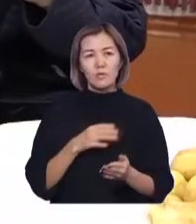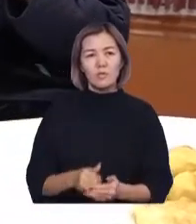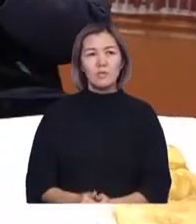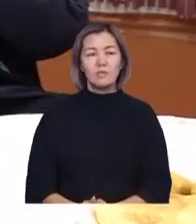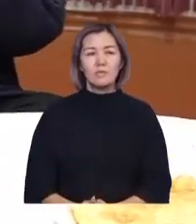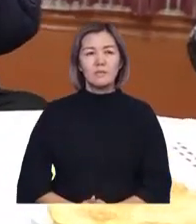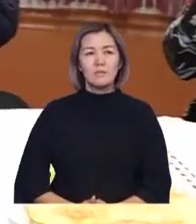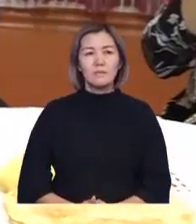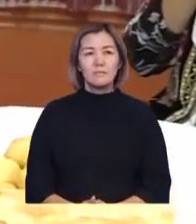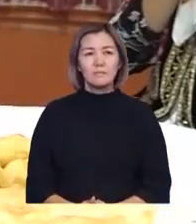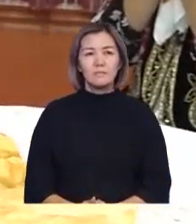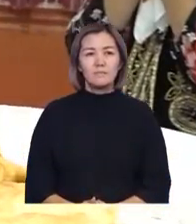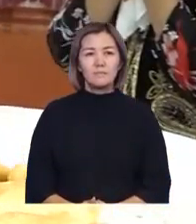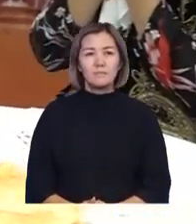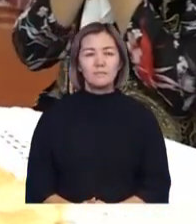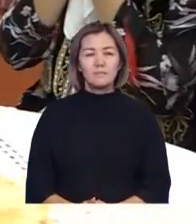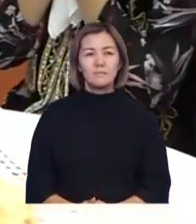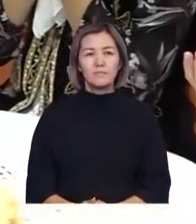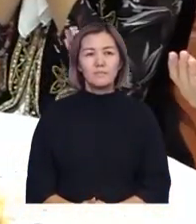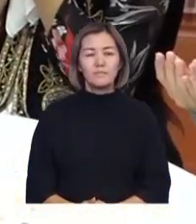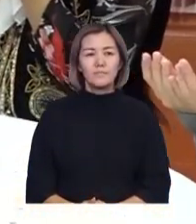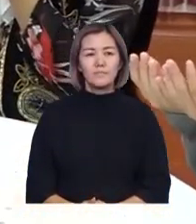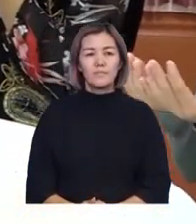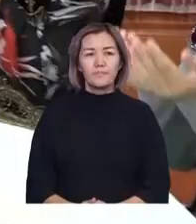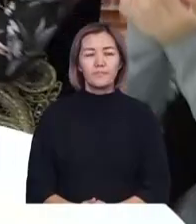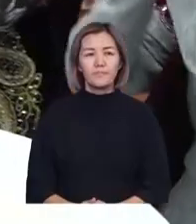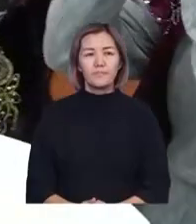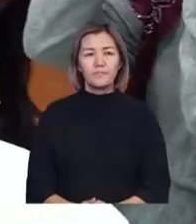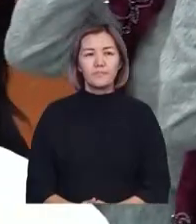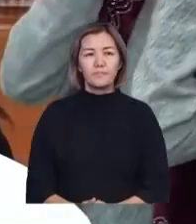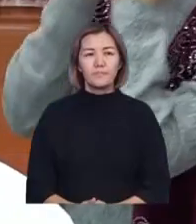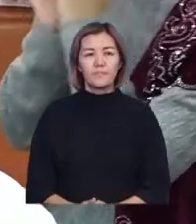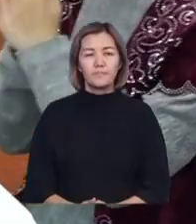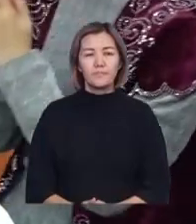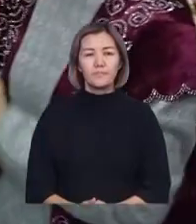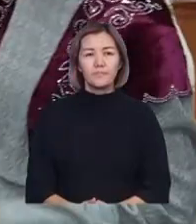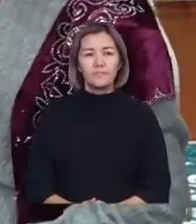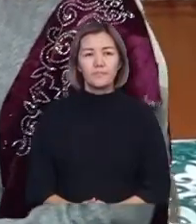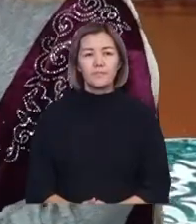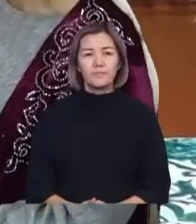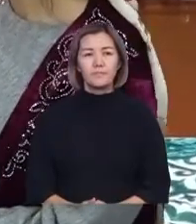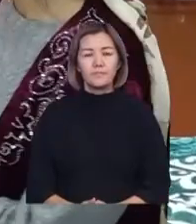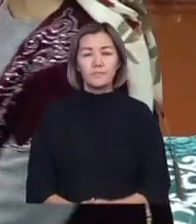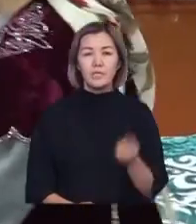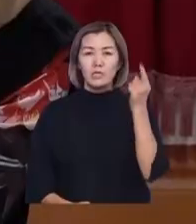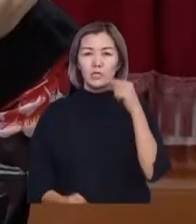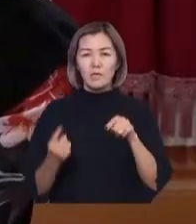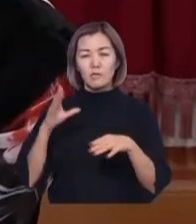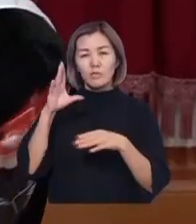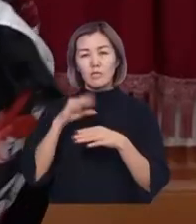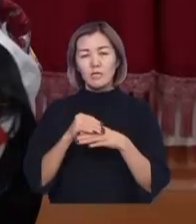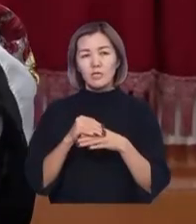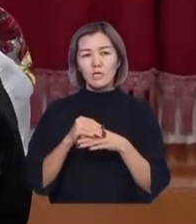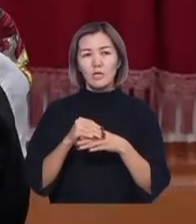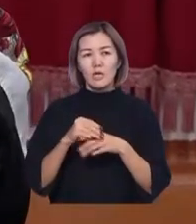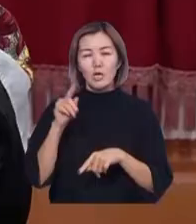болсын, еліңе аман есен, жеңіспен орал. Шығармашылық кешке жазушының